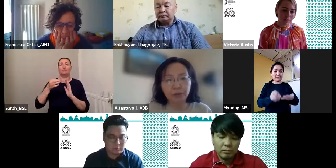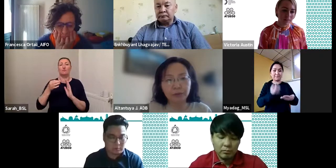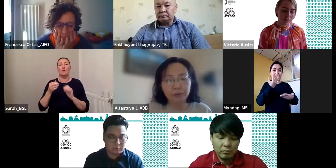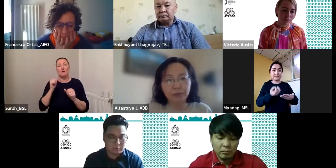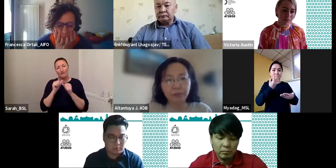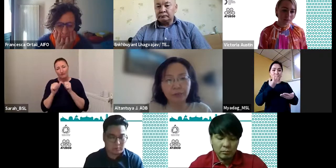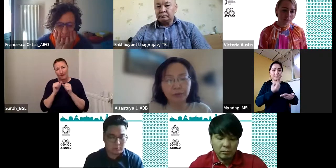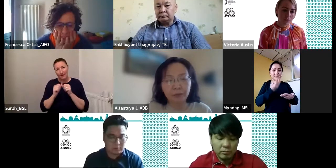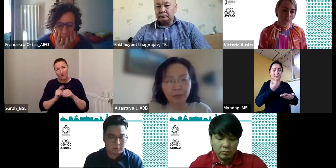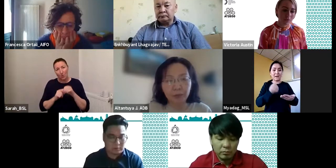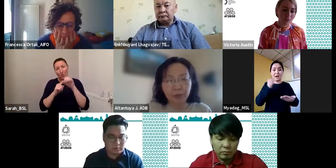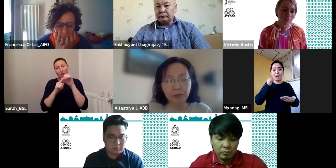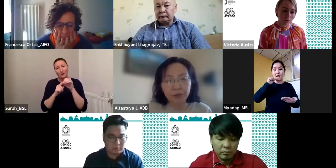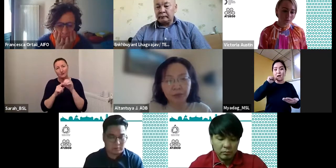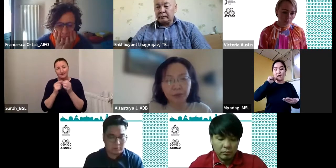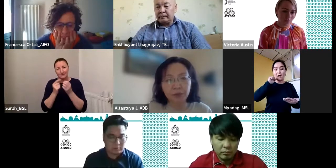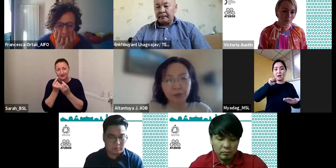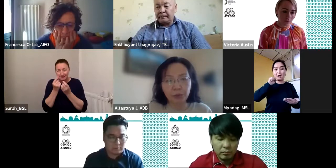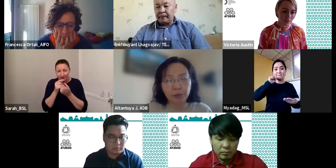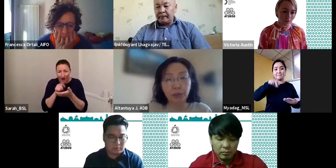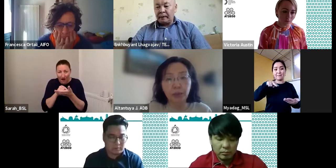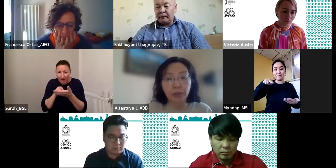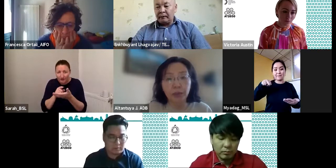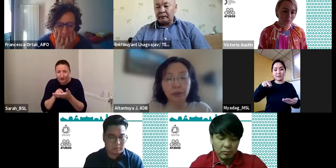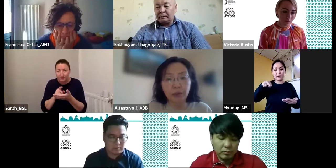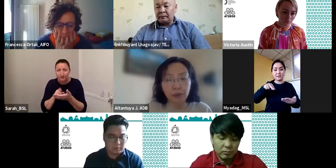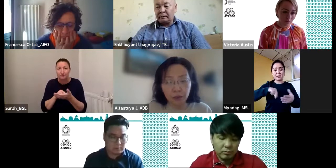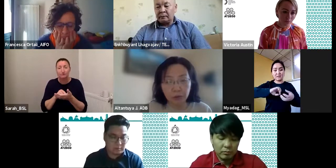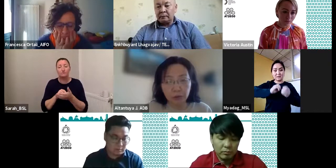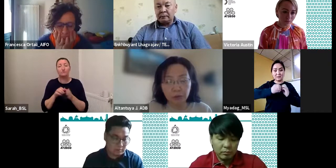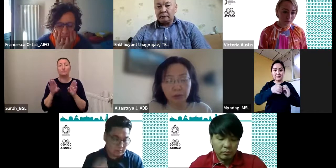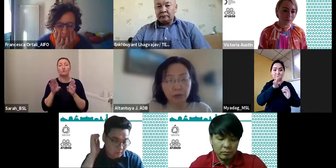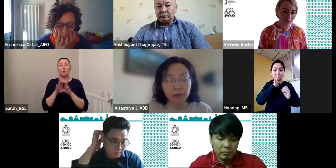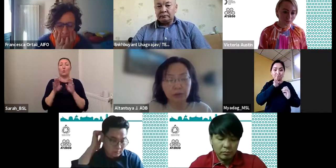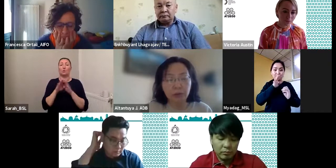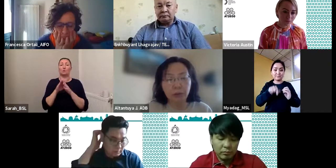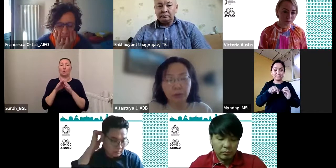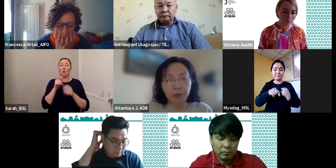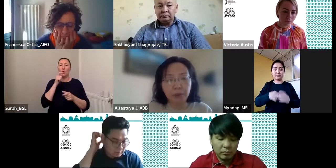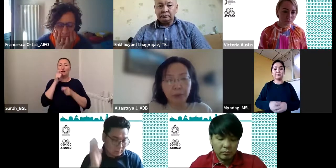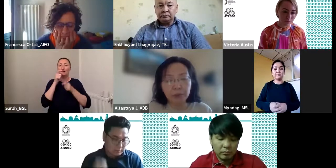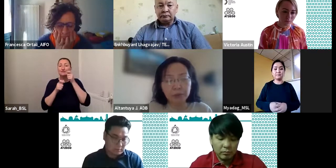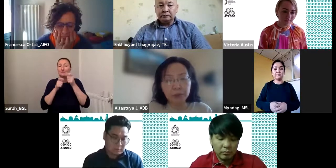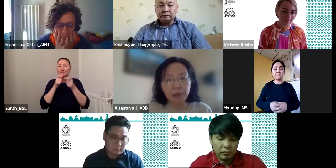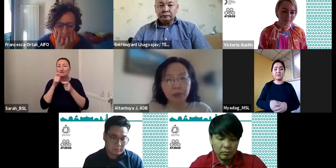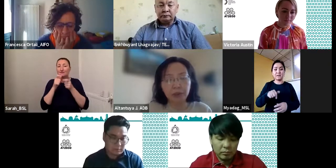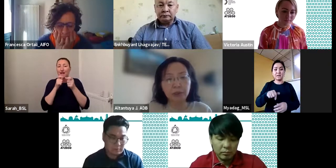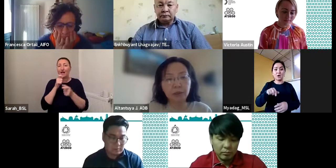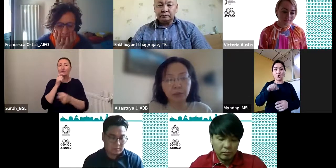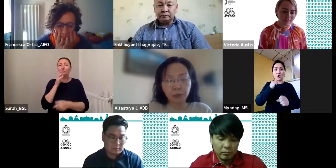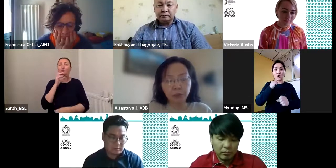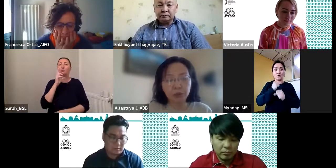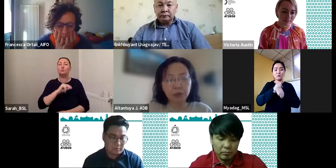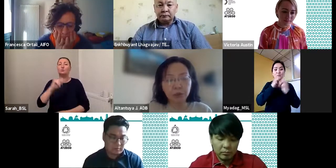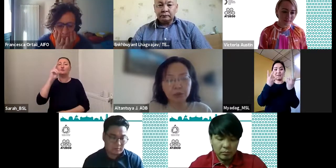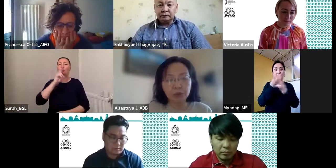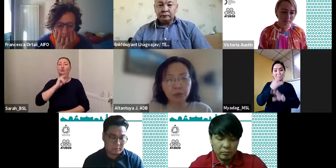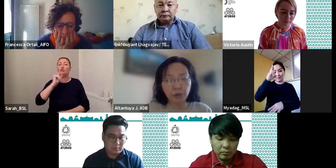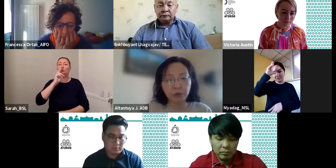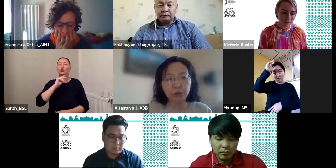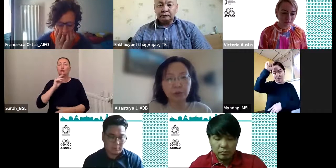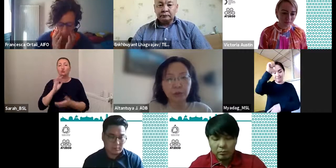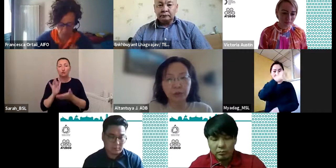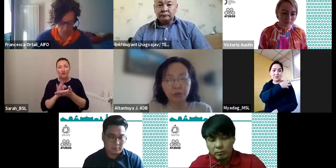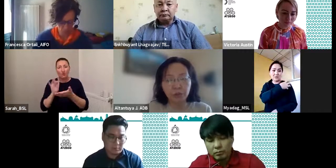те програм хангамжийг одоо боловсруулж байна. Тэгээ энийг бол нийгмийн хамгааллын яам эзэмшээд гэхдээ бүх одоо